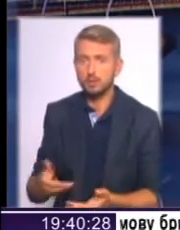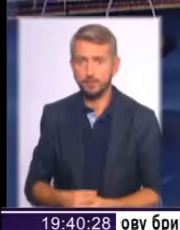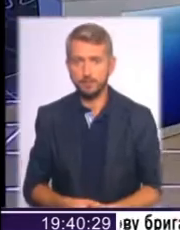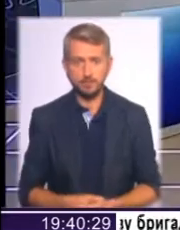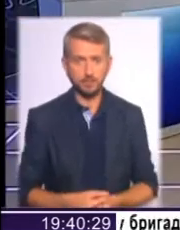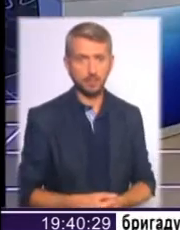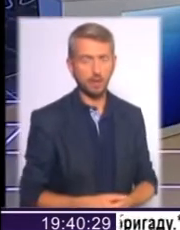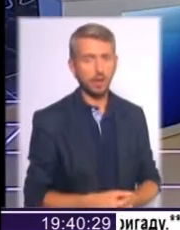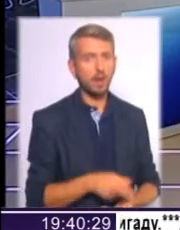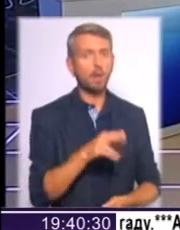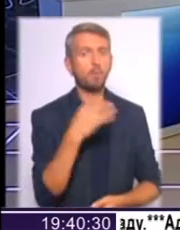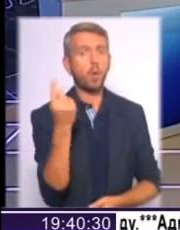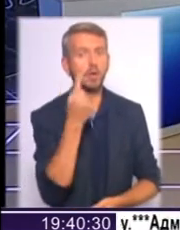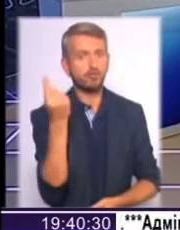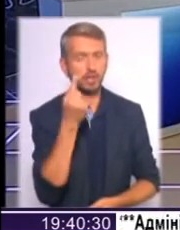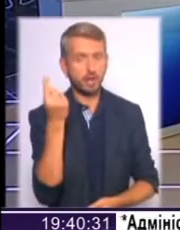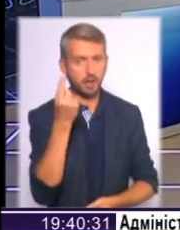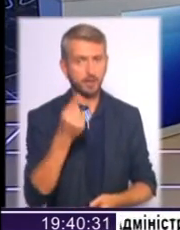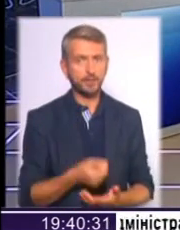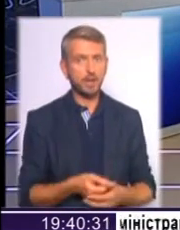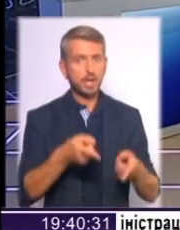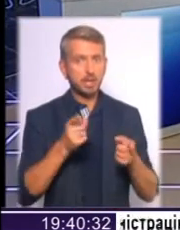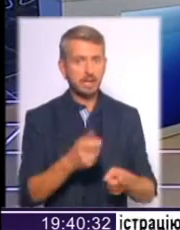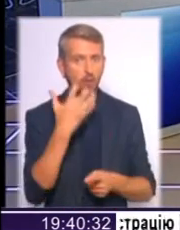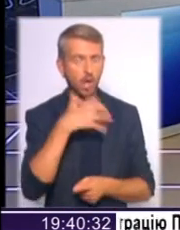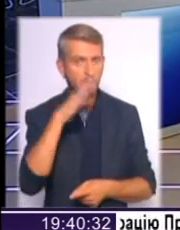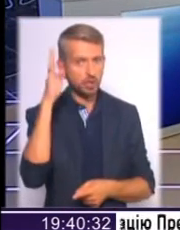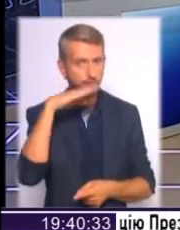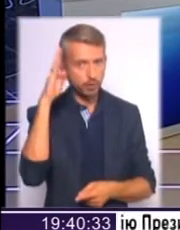ласка. По лічильниках. Дійсно, от гаряча вода